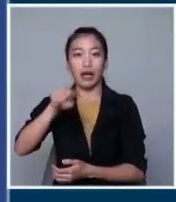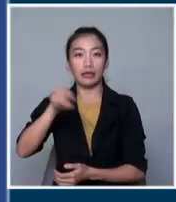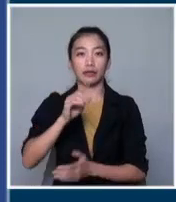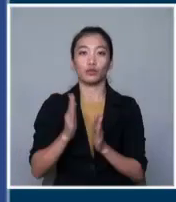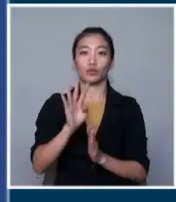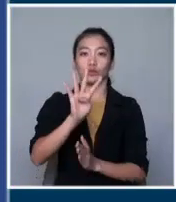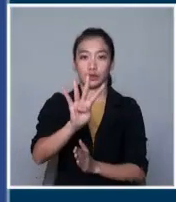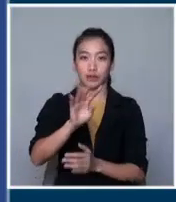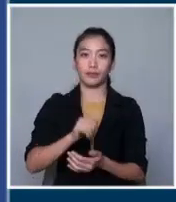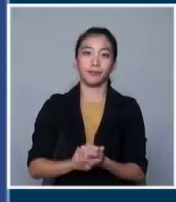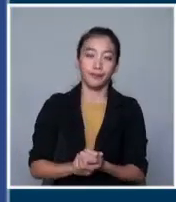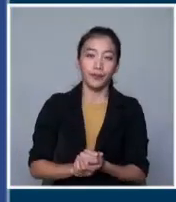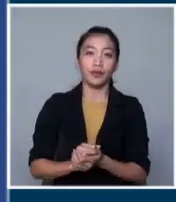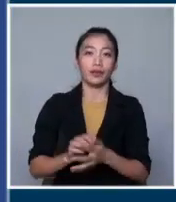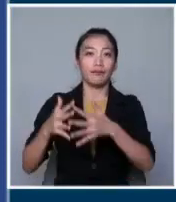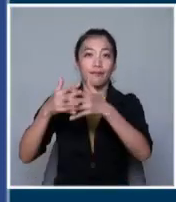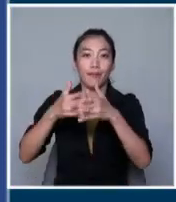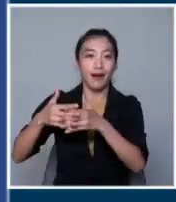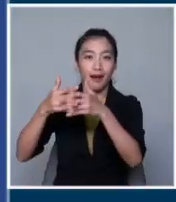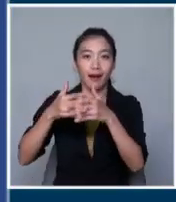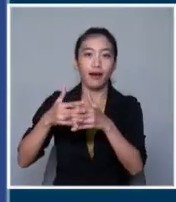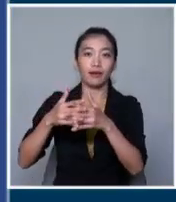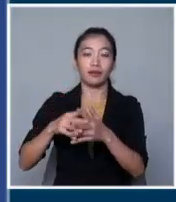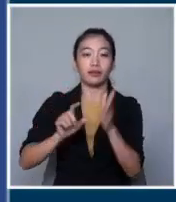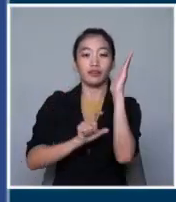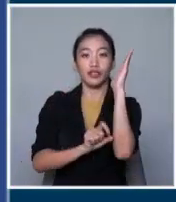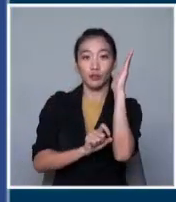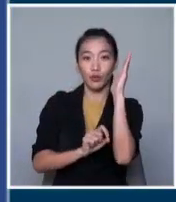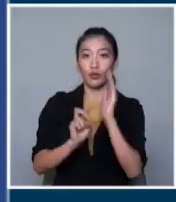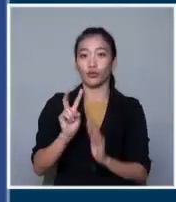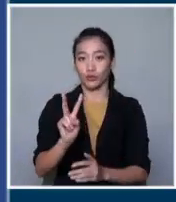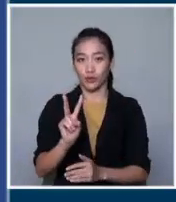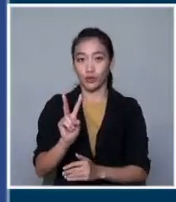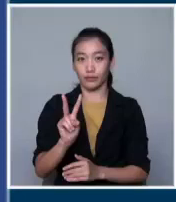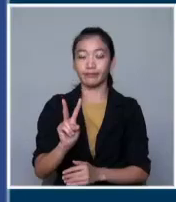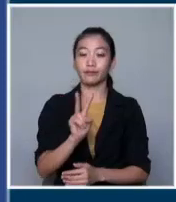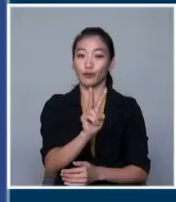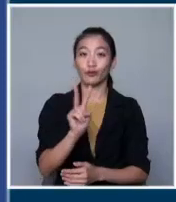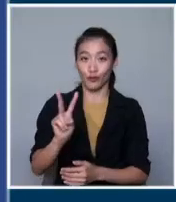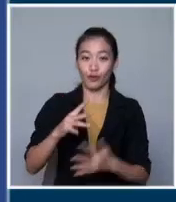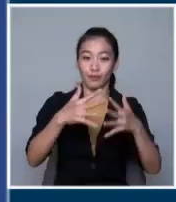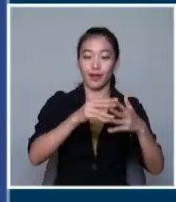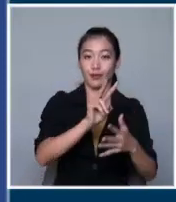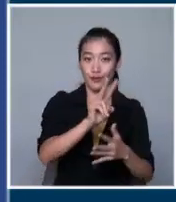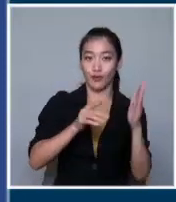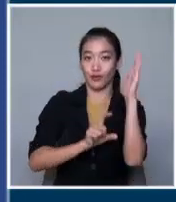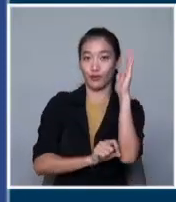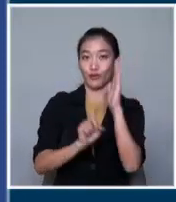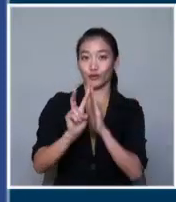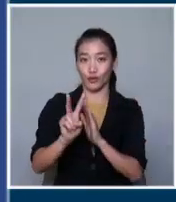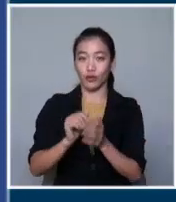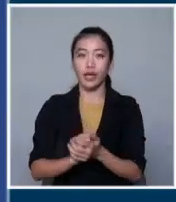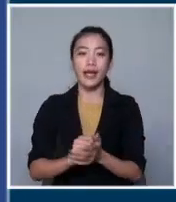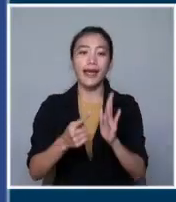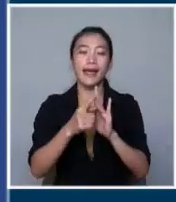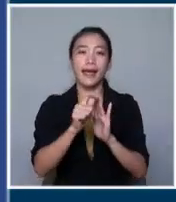รายกลับมาจากสหรัฐอเมริกาและสิงคโปร์ 2รายนะครับประเทศ 2รายแล้วก็ยังมี Sโดเนียอินเดีย